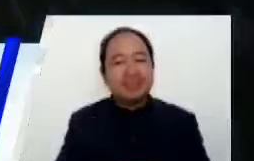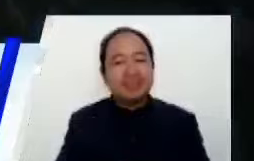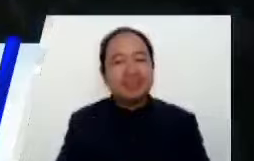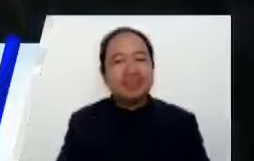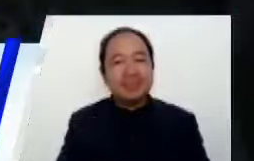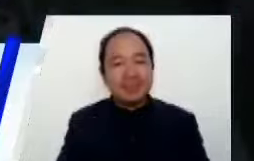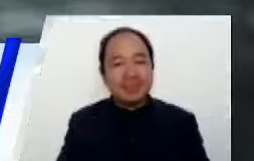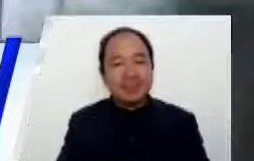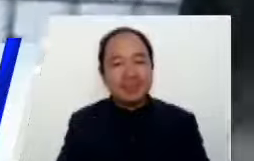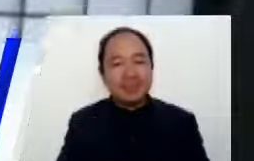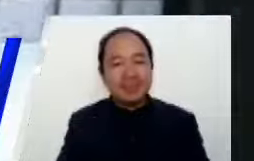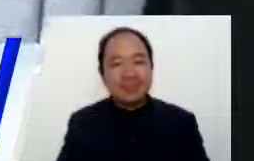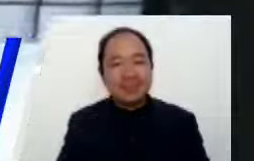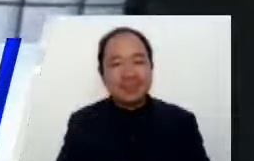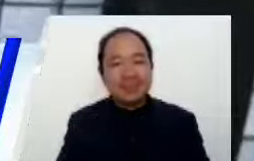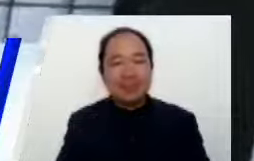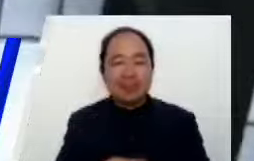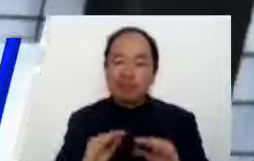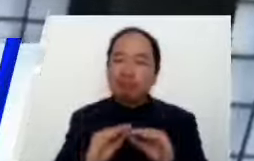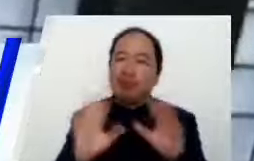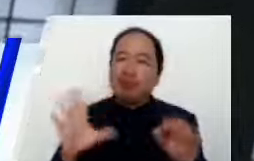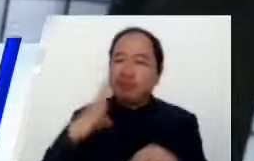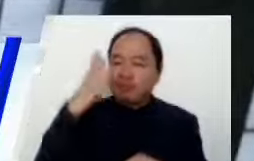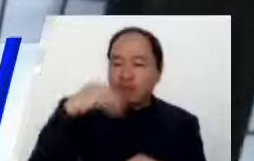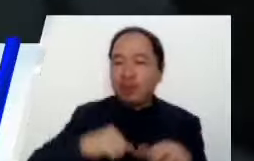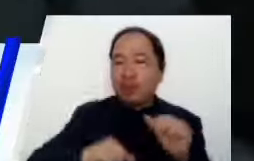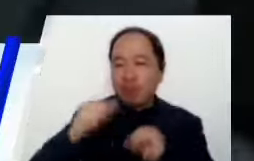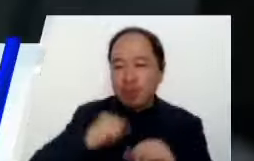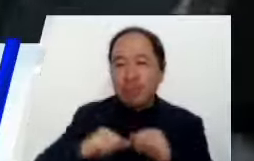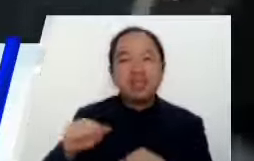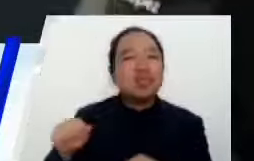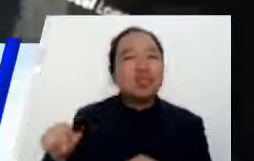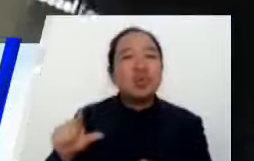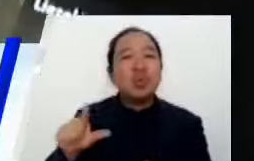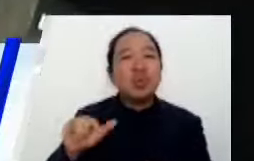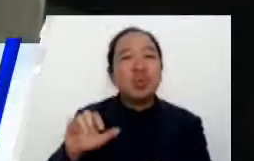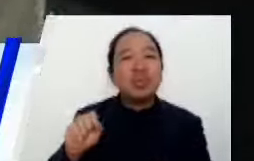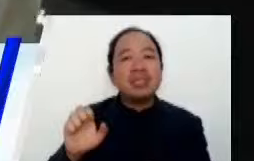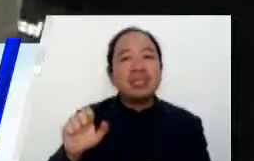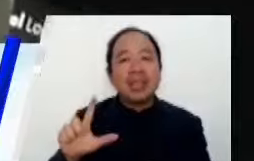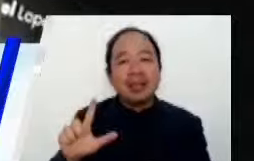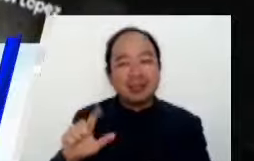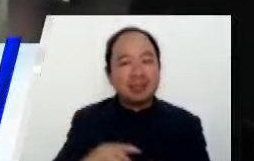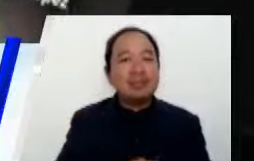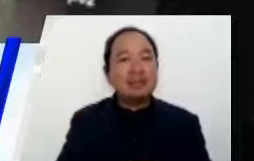Bright and beautiful performance din ang hatid ni Lizelle Lopez.